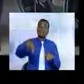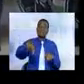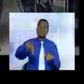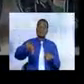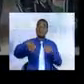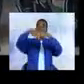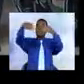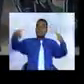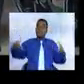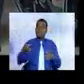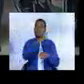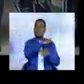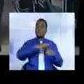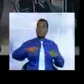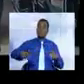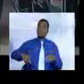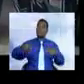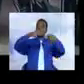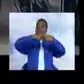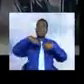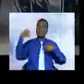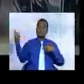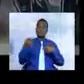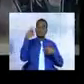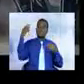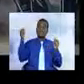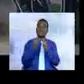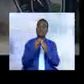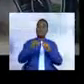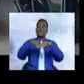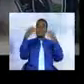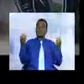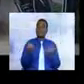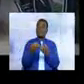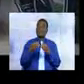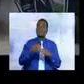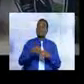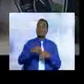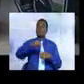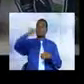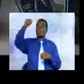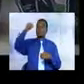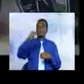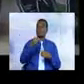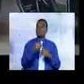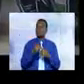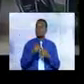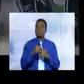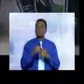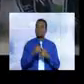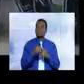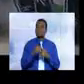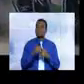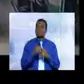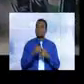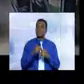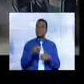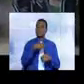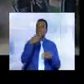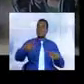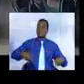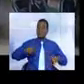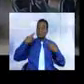cour royale de Sakassou était en liaison permanente avec la cour de Gonkulibali et la cour de Kong. J'ai vécu